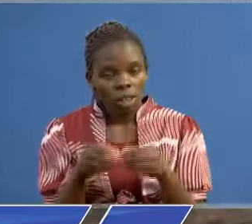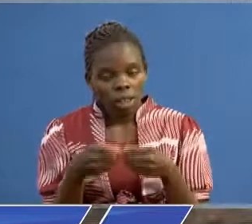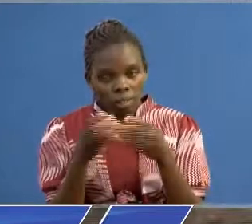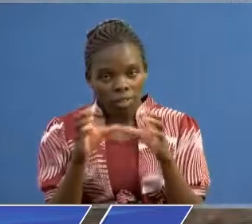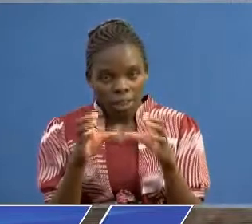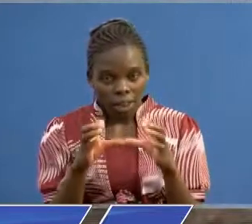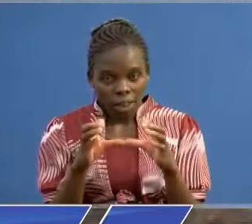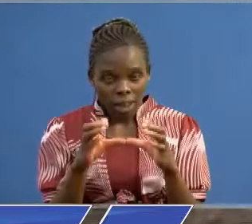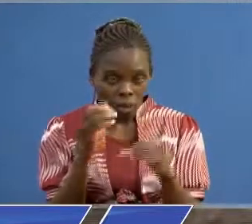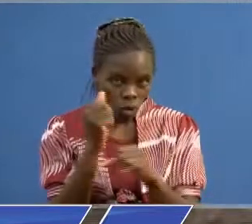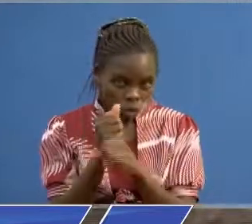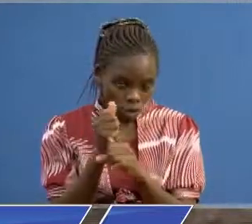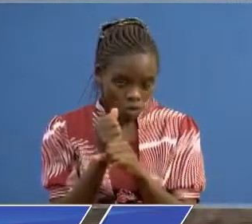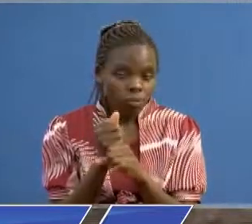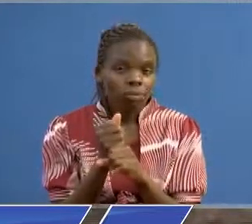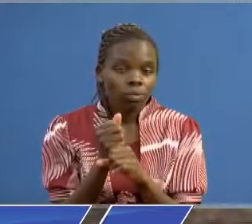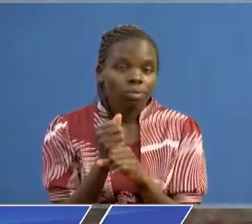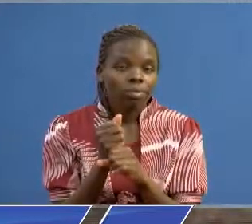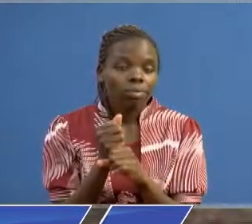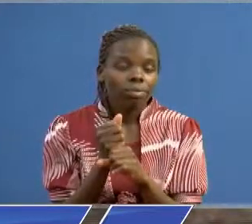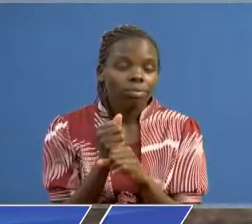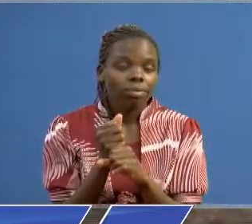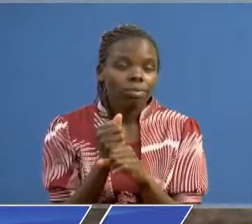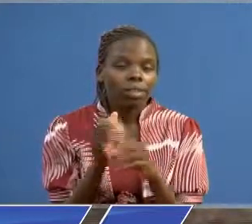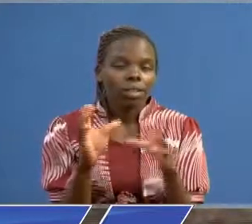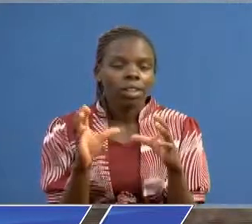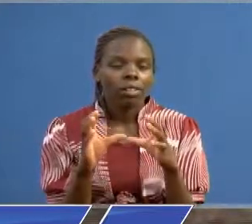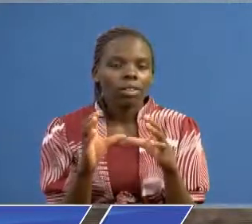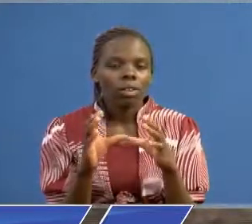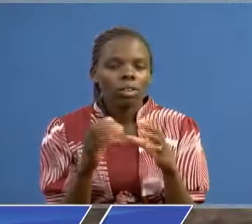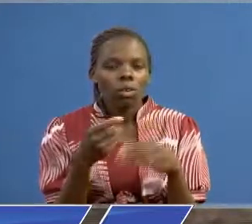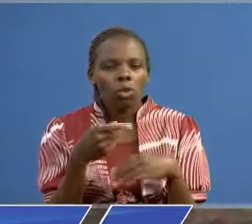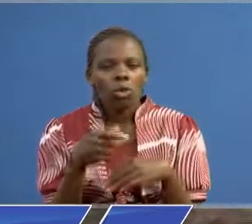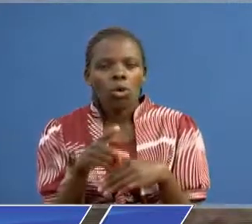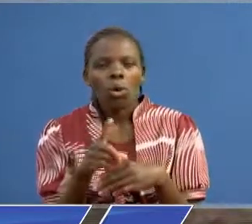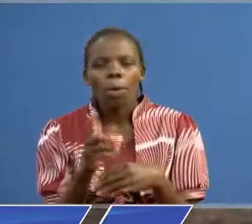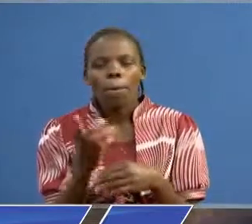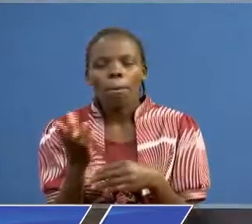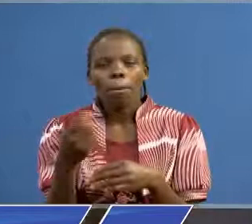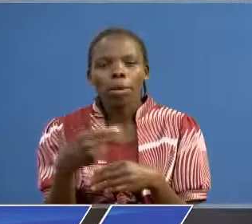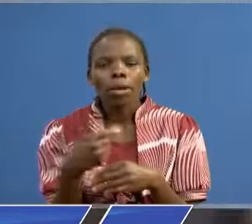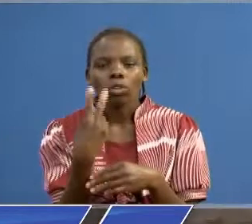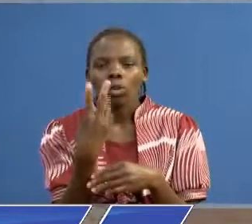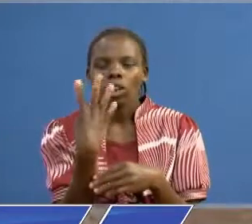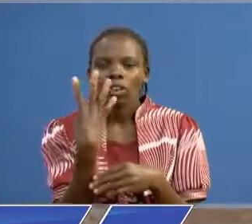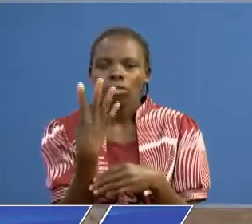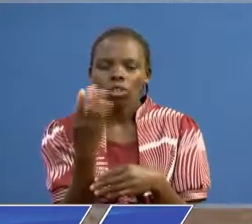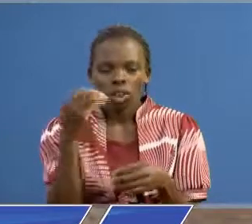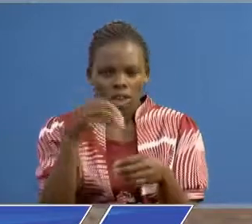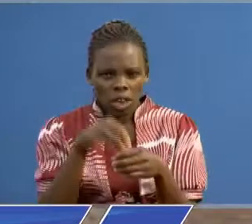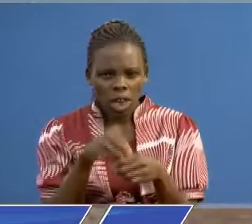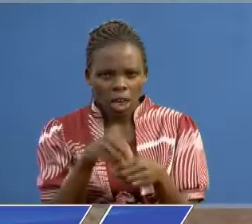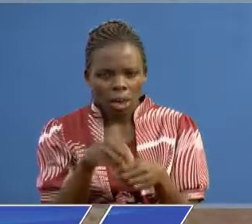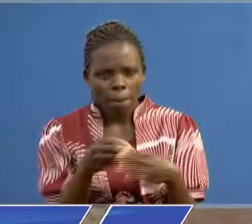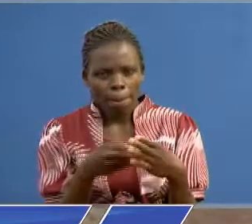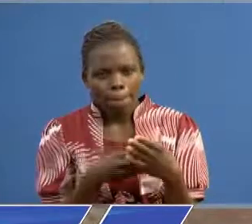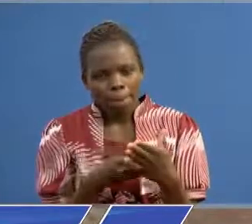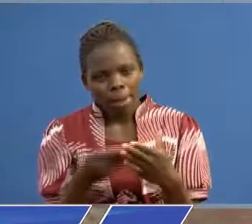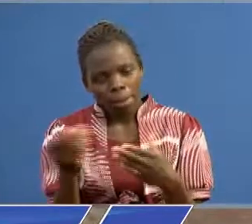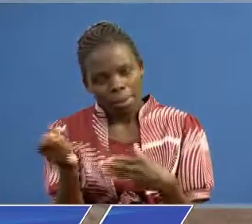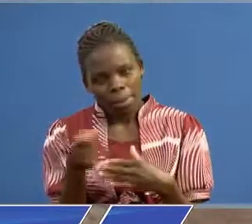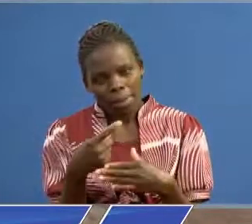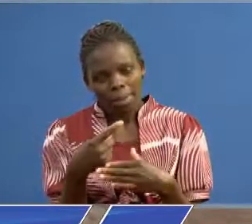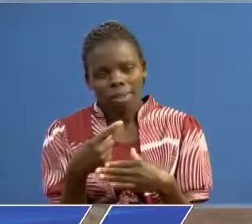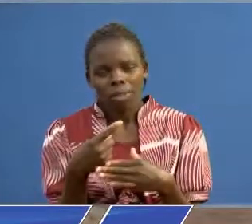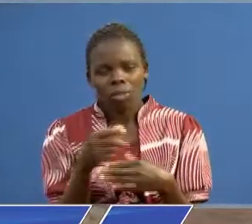Alafu after all wakaniambia niende nilete 24,000 ndio ningie kwa bailol. So niamua kuja ofisi ndio